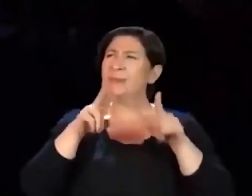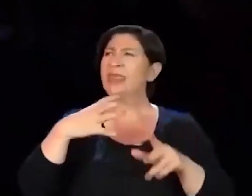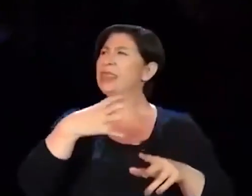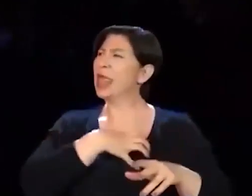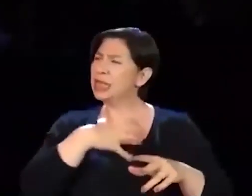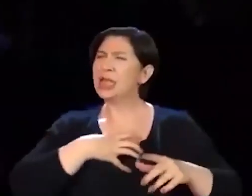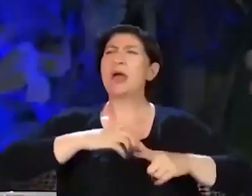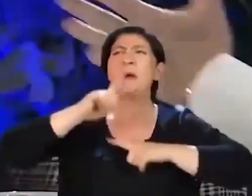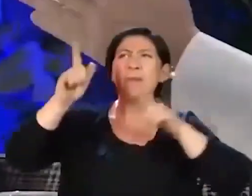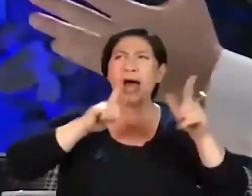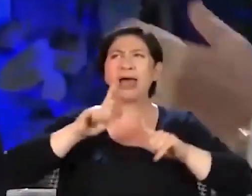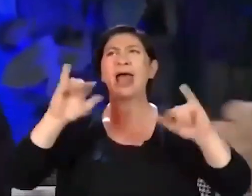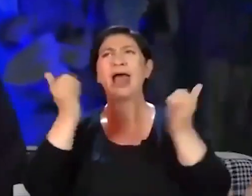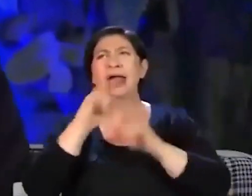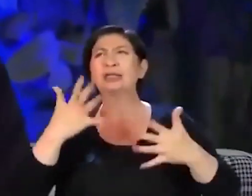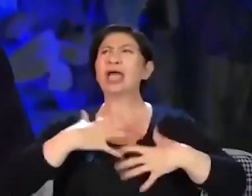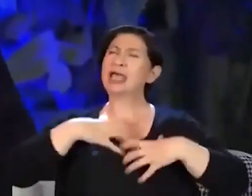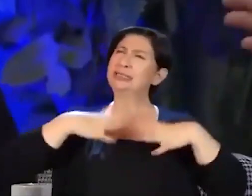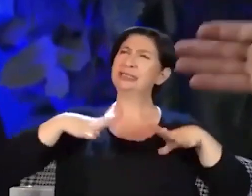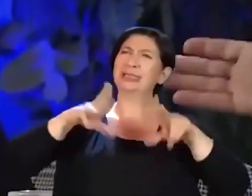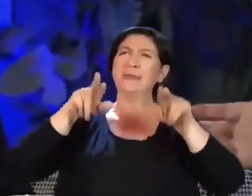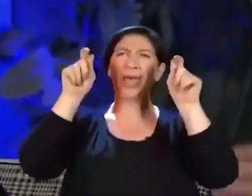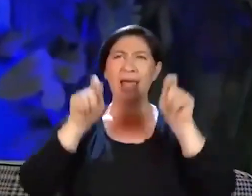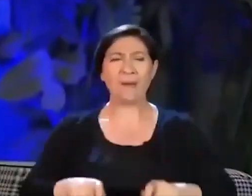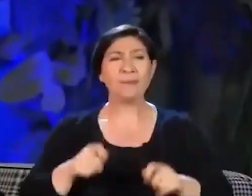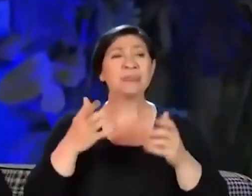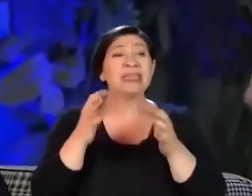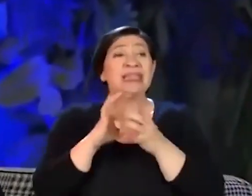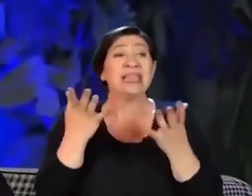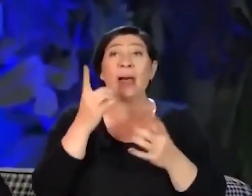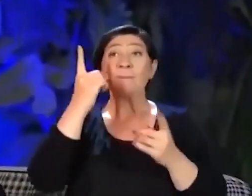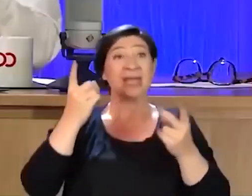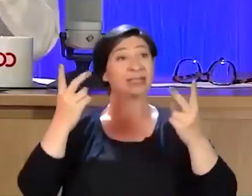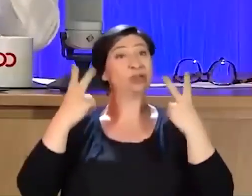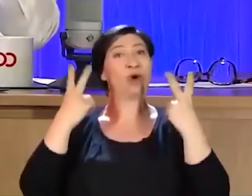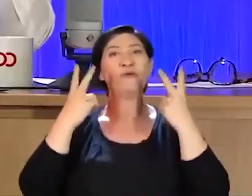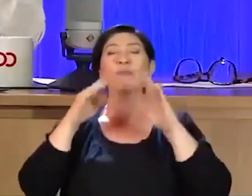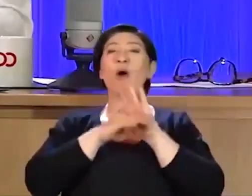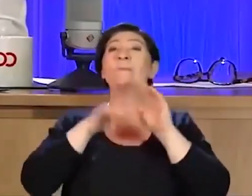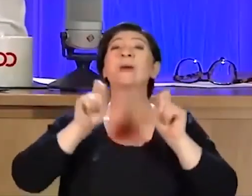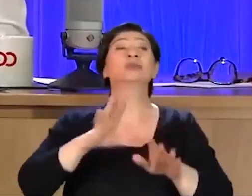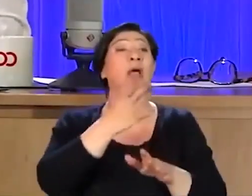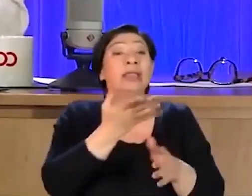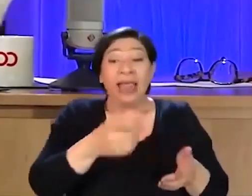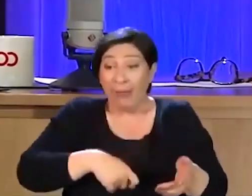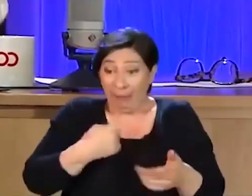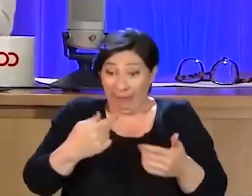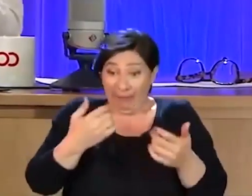kendine dağıt, istediğini yap. Niçin? Niçin bir talk show yapmıyorsun da el alemin talk